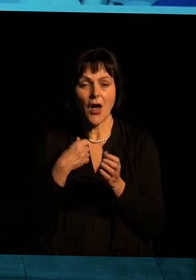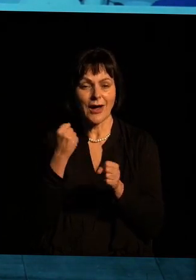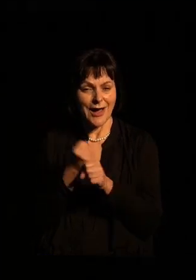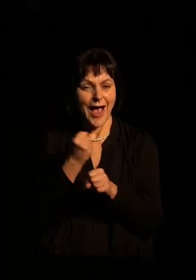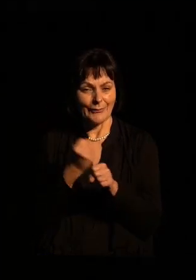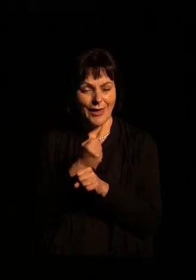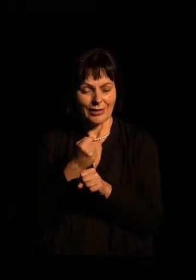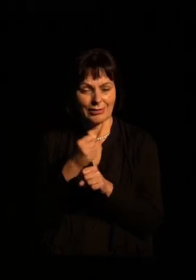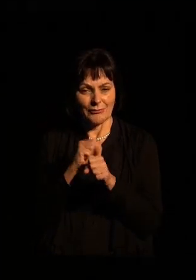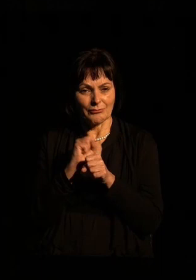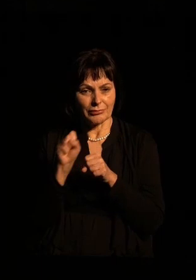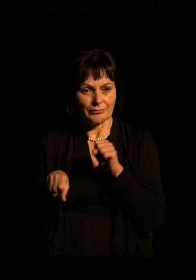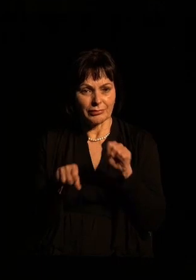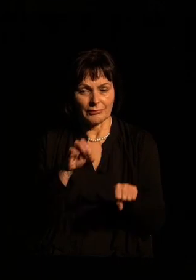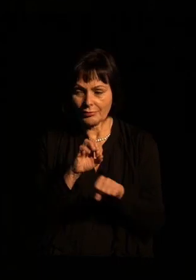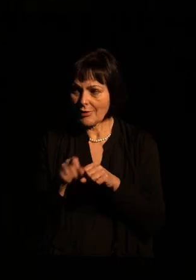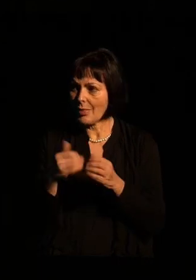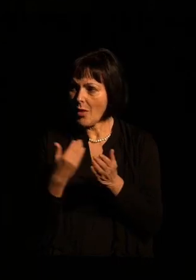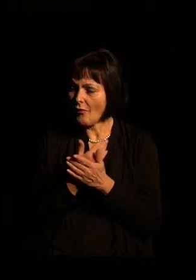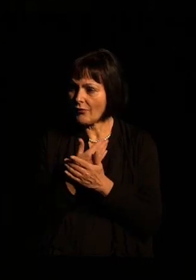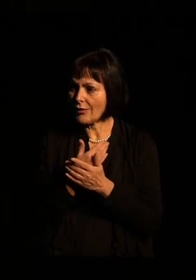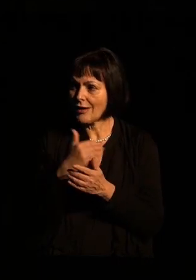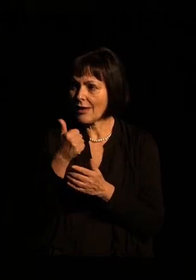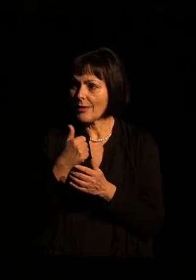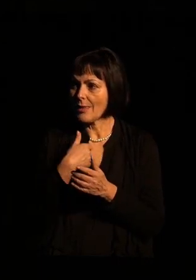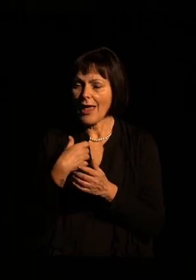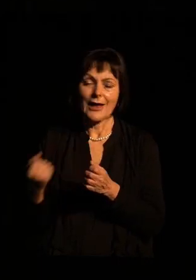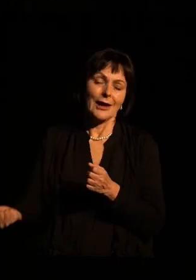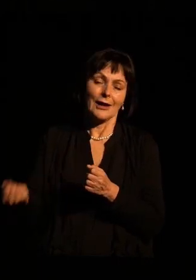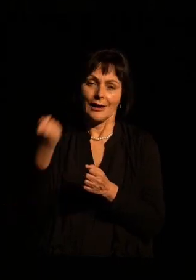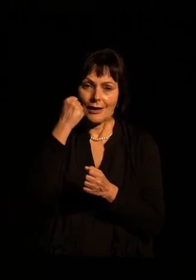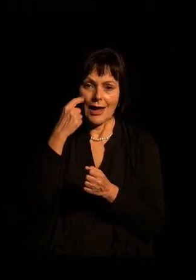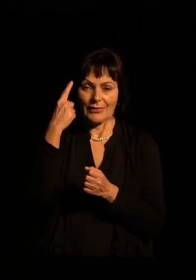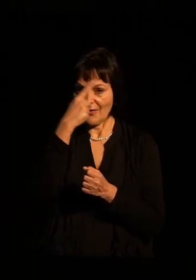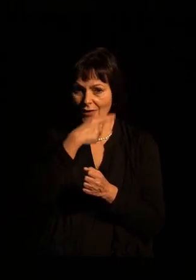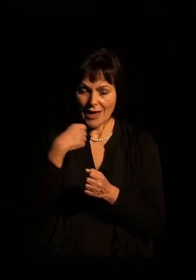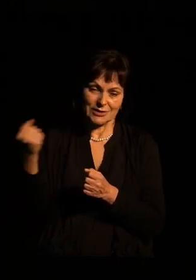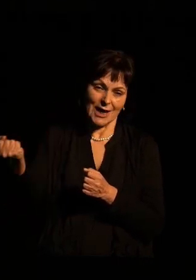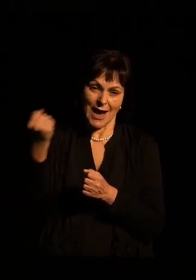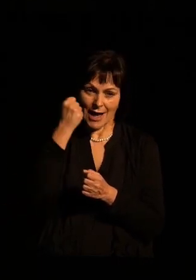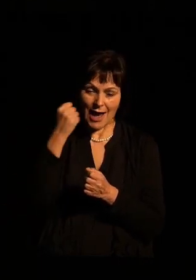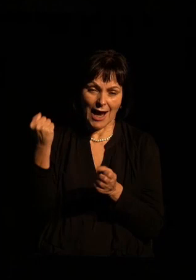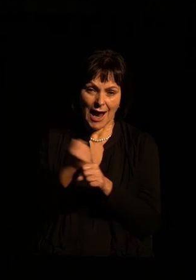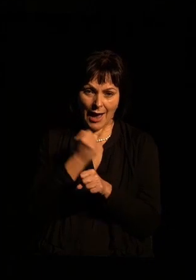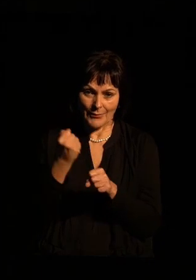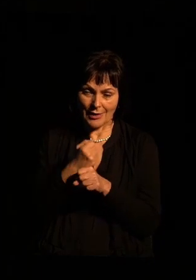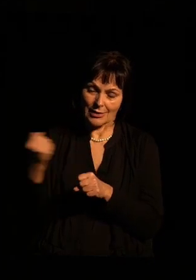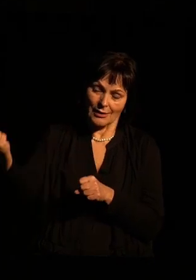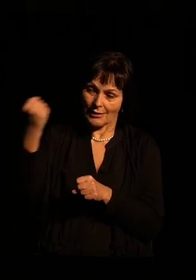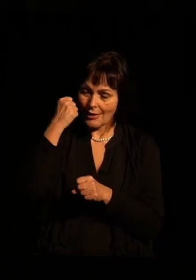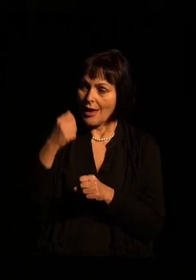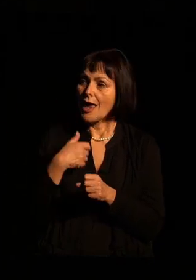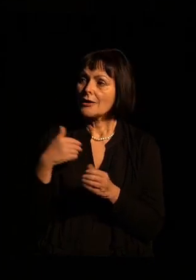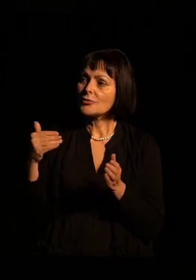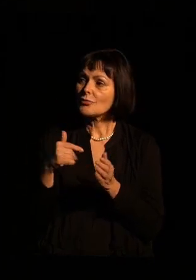kamienie tam, gdzie się robi coś nowego. Jeden z nich dostał w twarz kamieniem, który spadł z góry, no